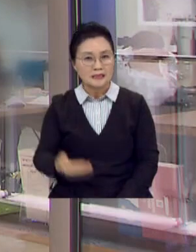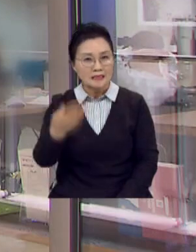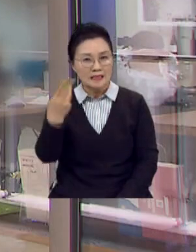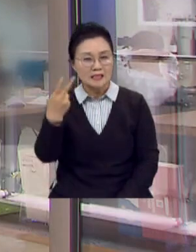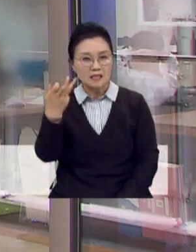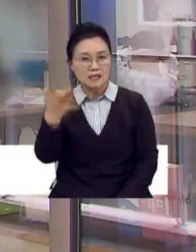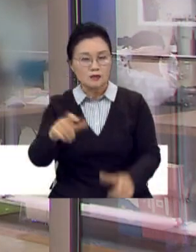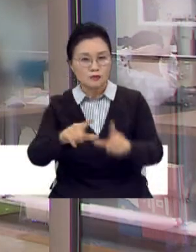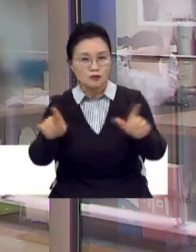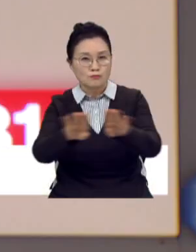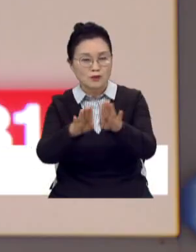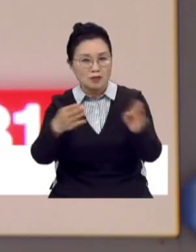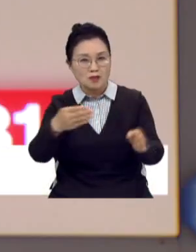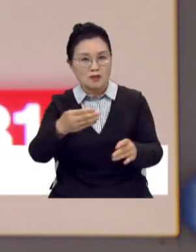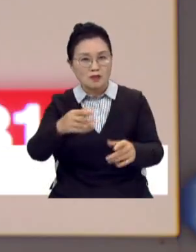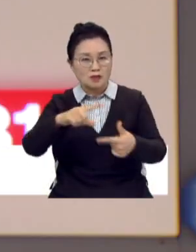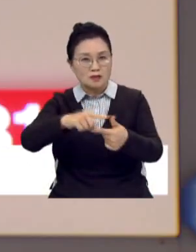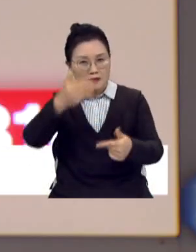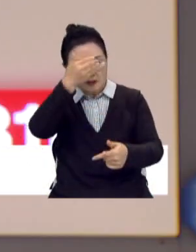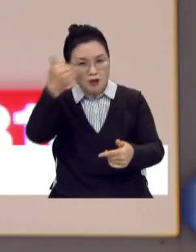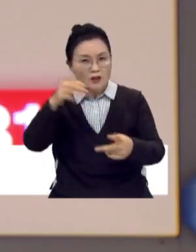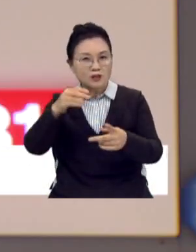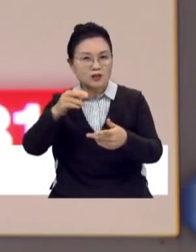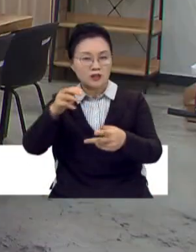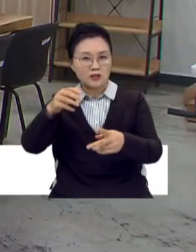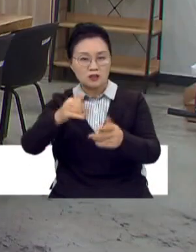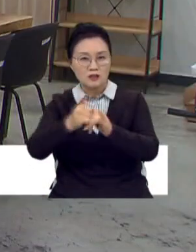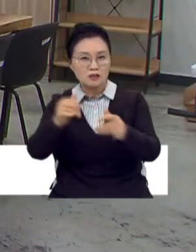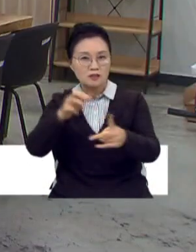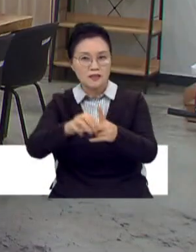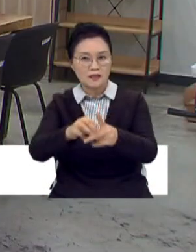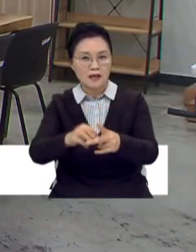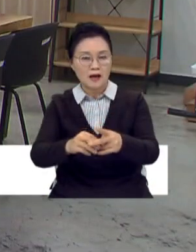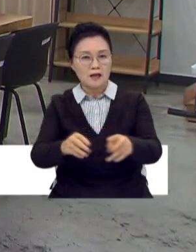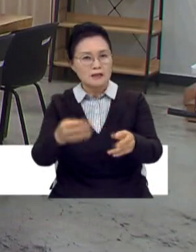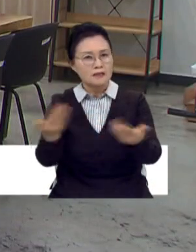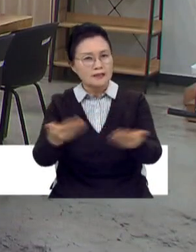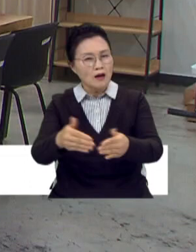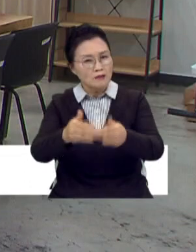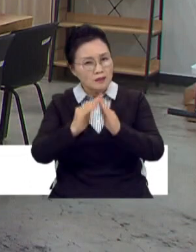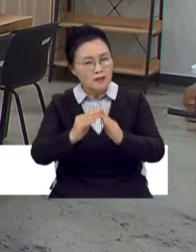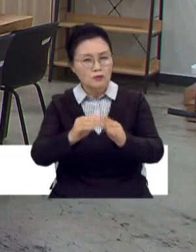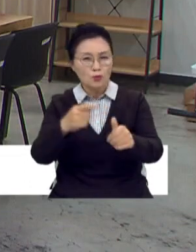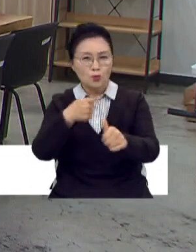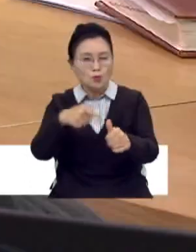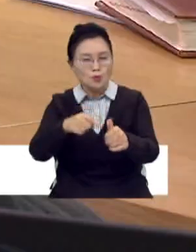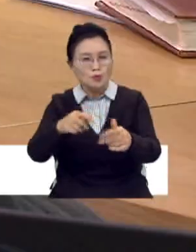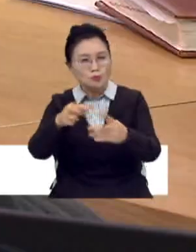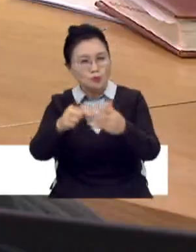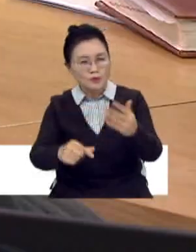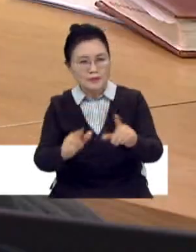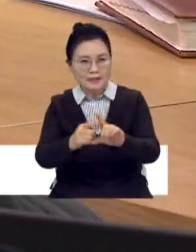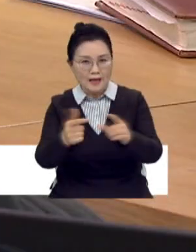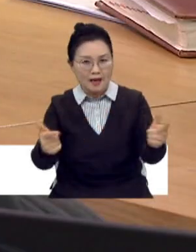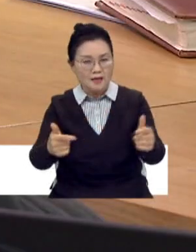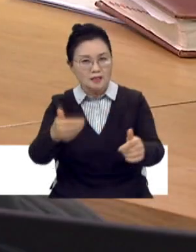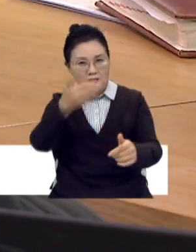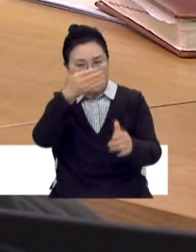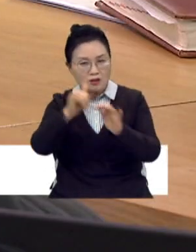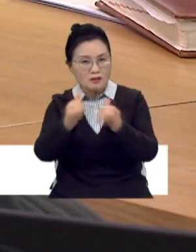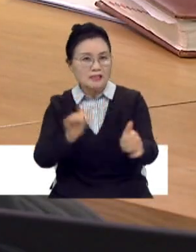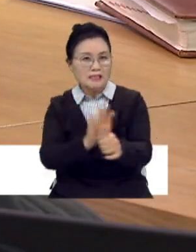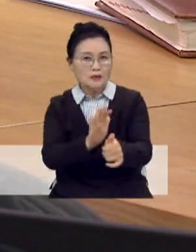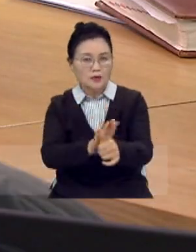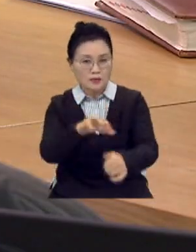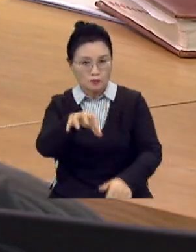지난 2019년 문을 위한 경남 청년센터입니다 창업 지원이나 교육 프로그램 등 다양한 분야로 청년들을